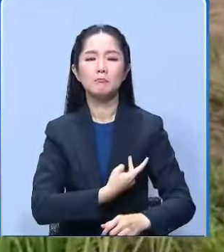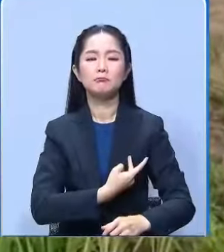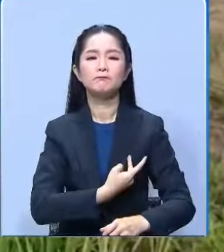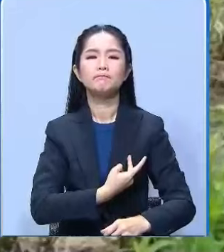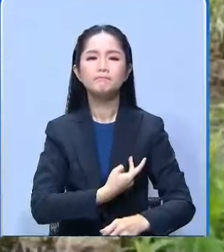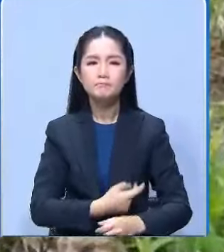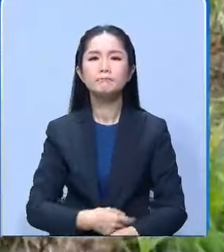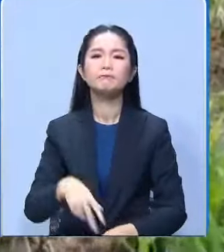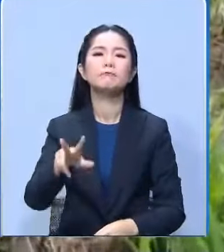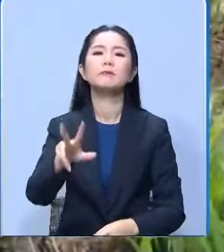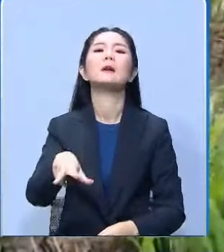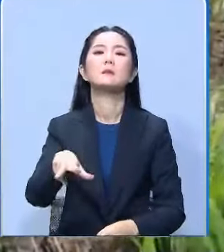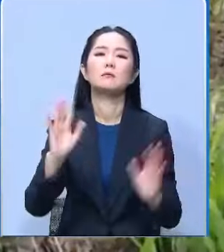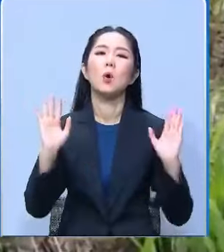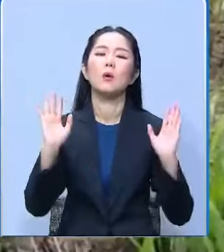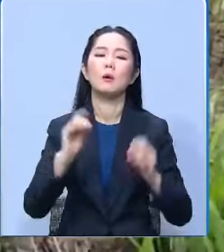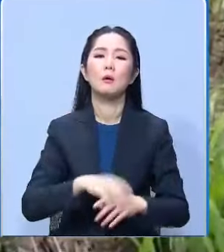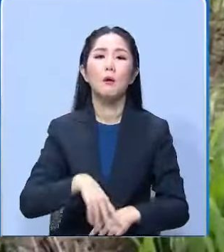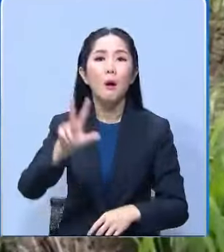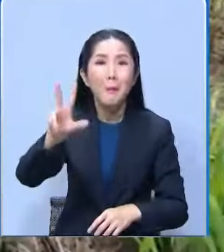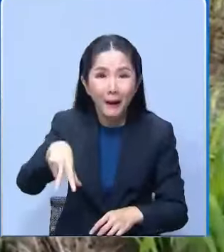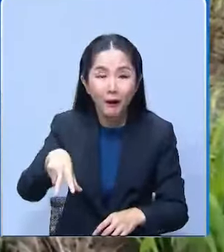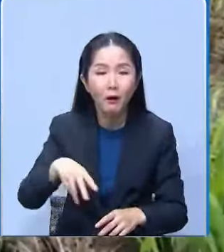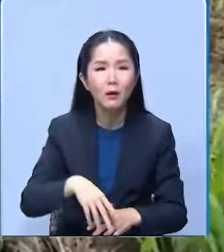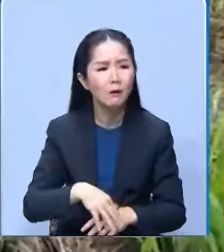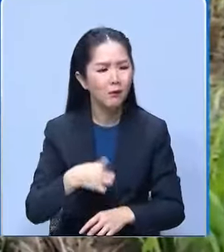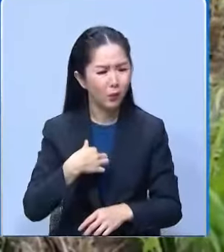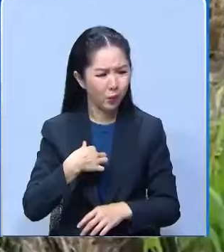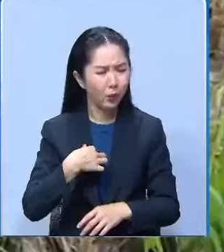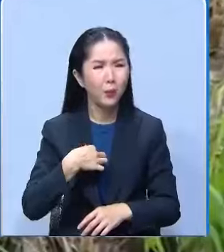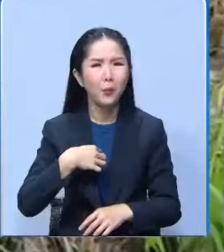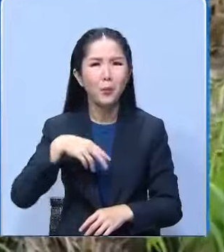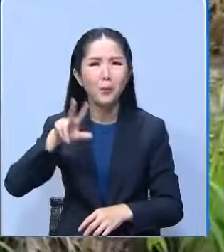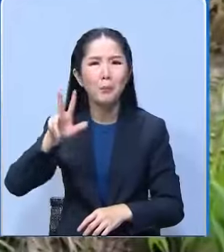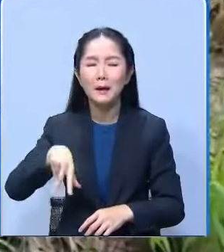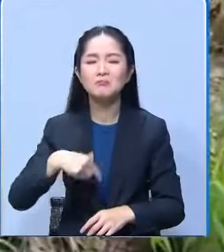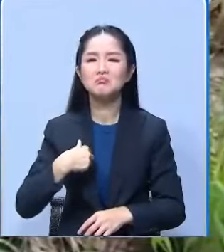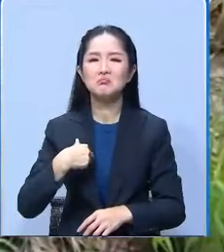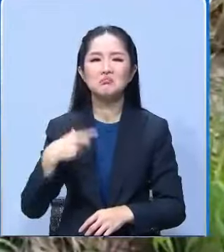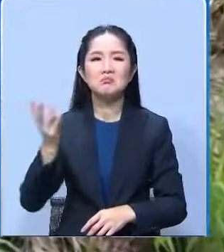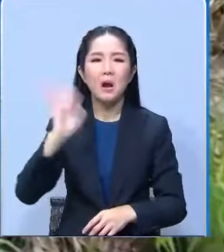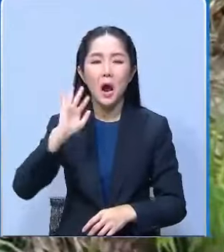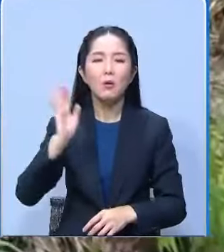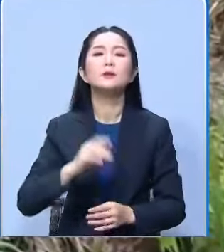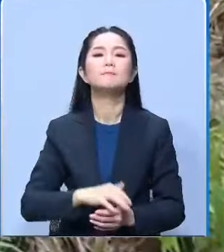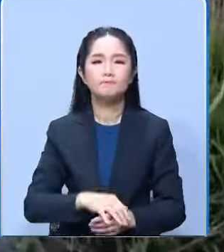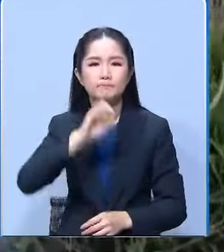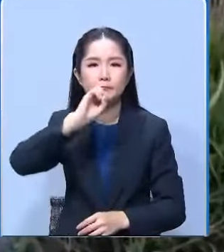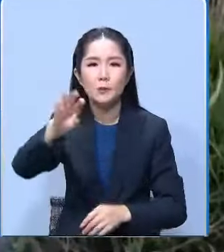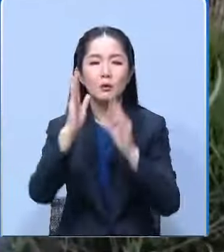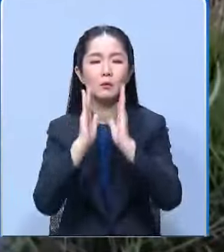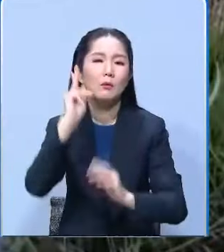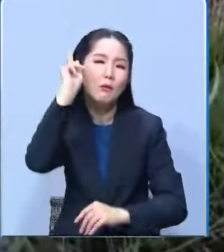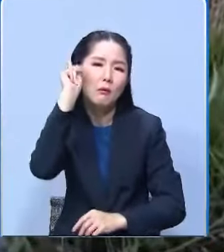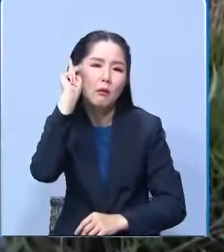3,000บาททางพี่มัทนาบอกว่าแบบนี้น่าจะไม่จบง่ายๆก็เลยร้องมายังสื่อครับขอความ